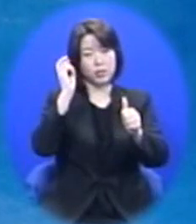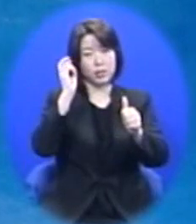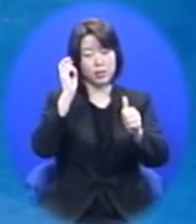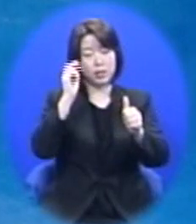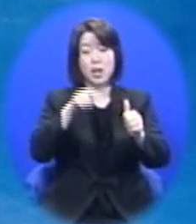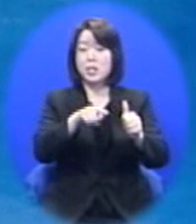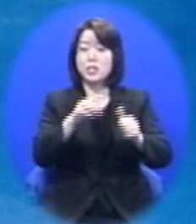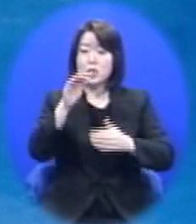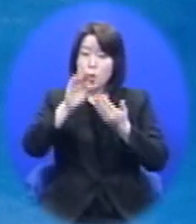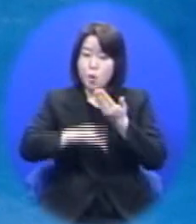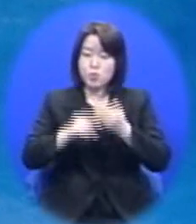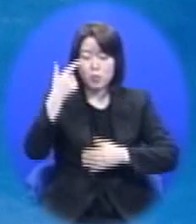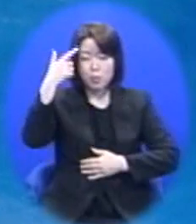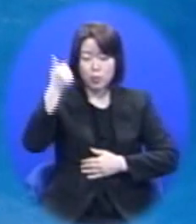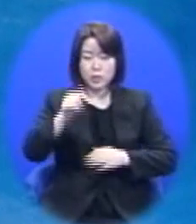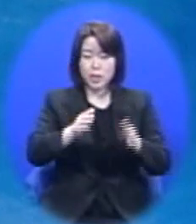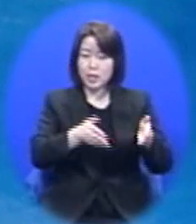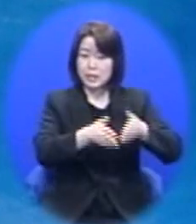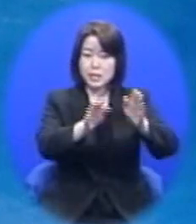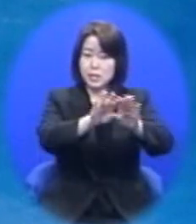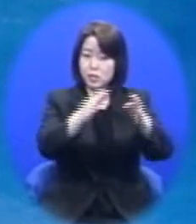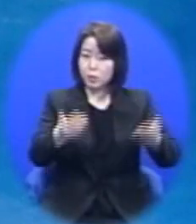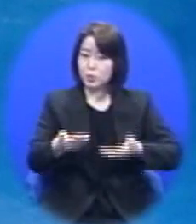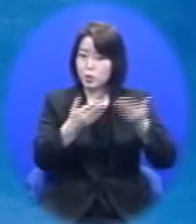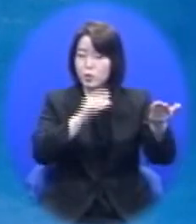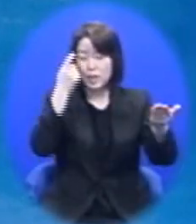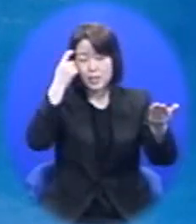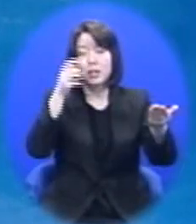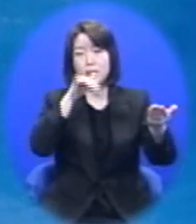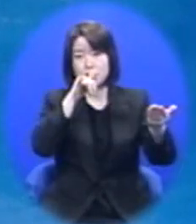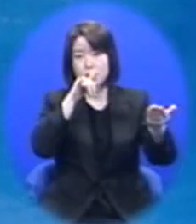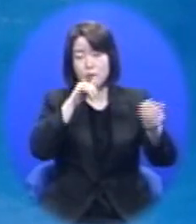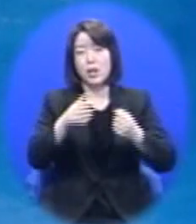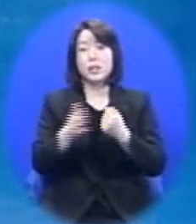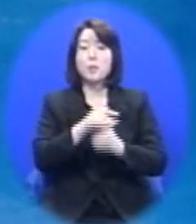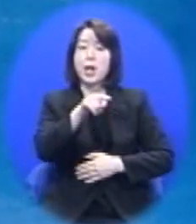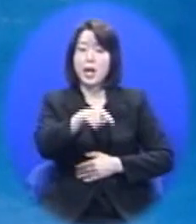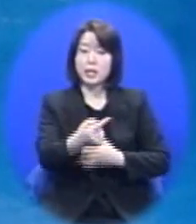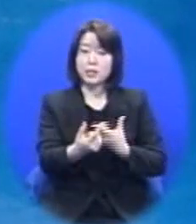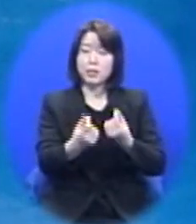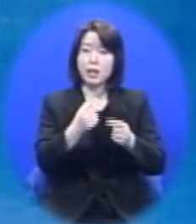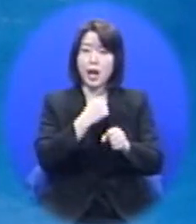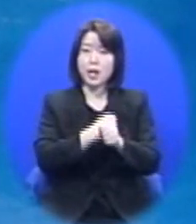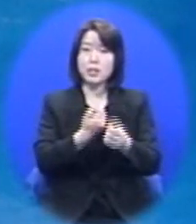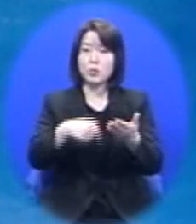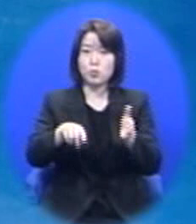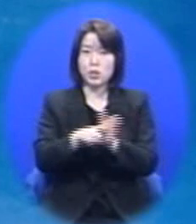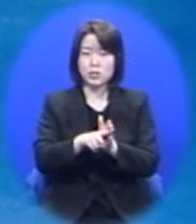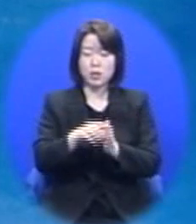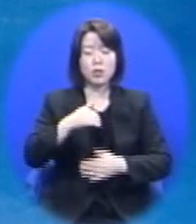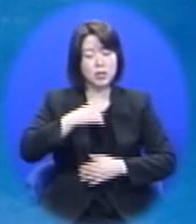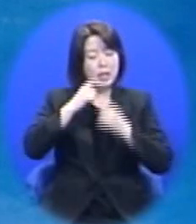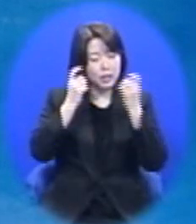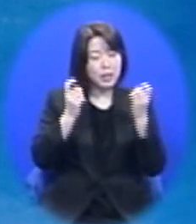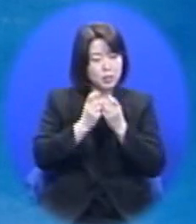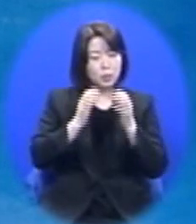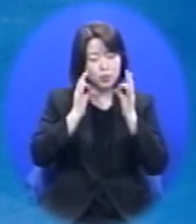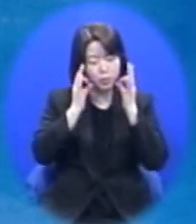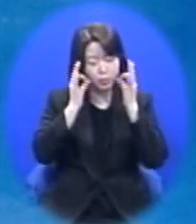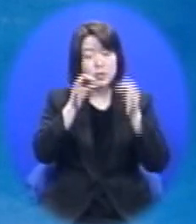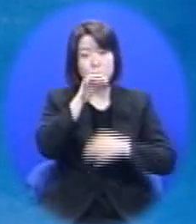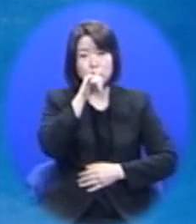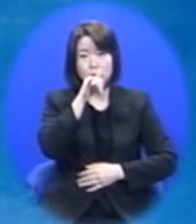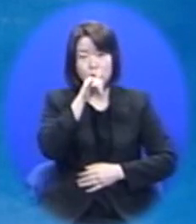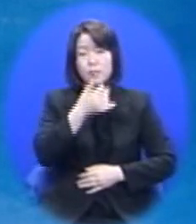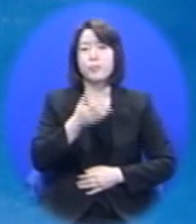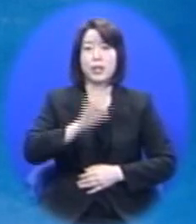열어줘야 되는 일이라 그렇게 생각이 들었었어요. 그래서 그동안에 그렇게 하기를 나름대로 애를 썼습니다.